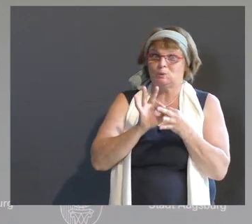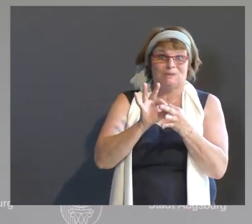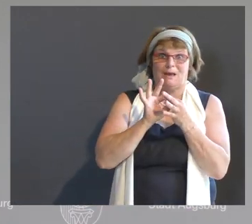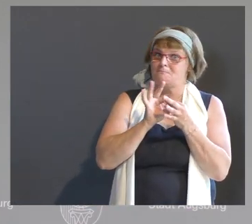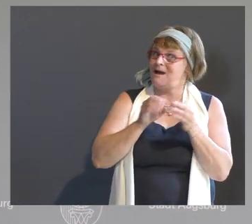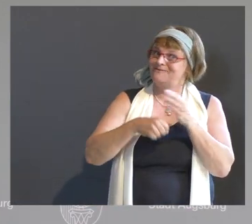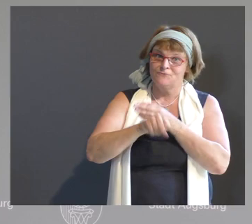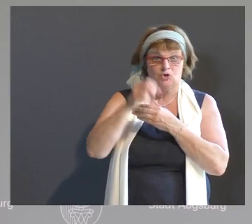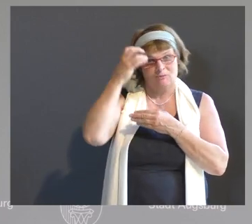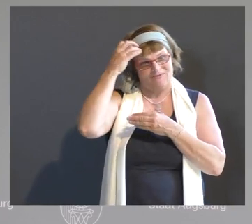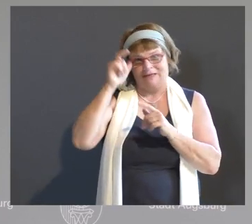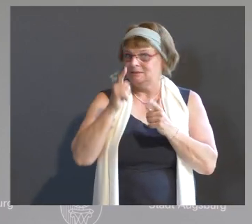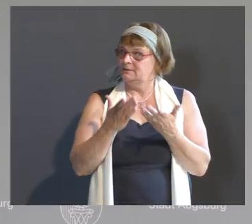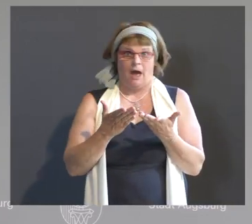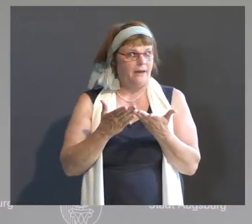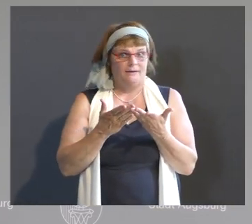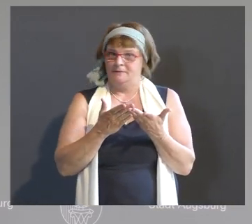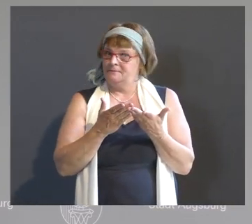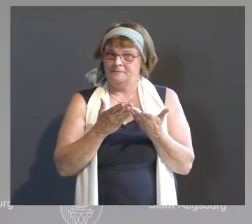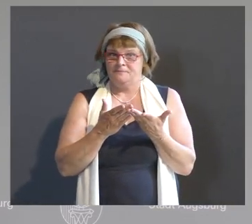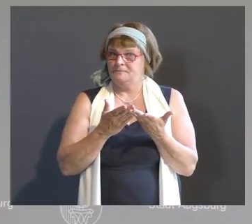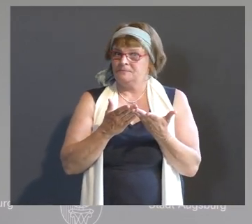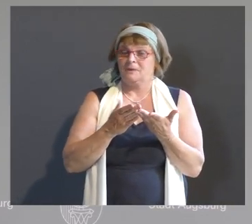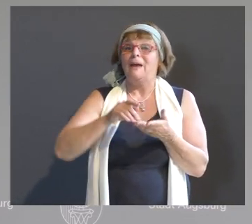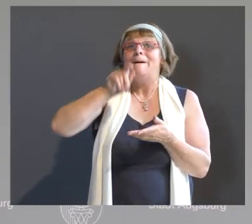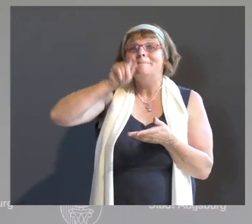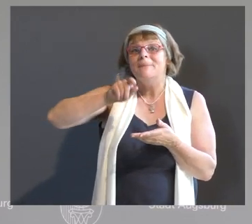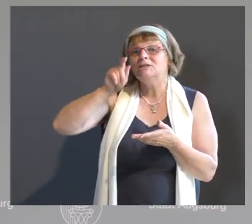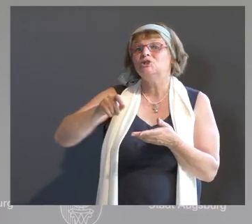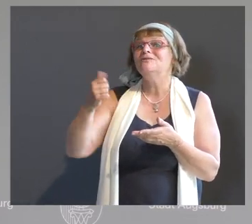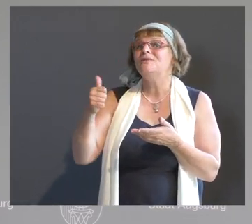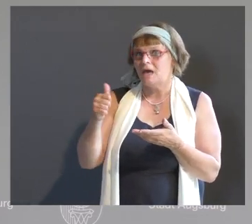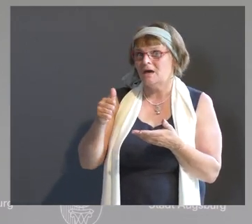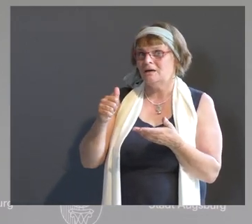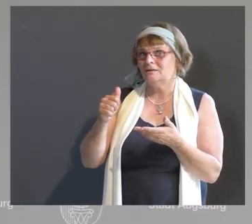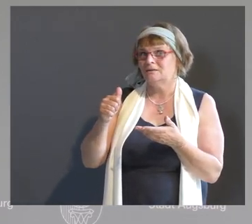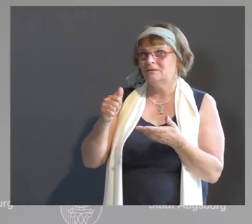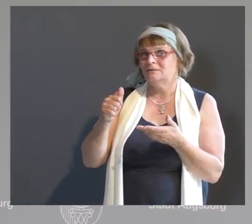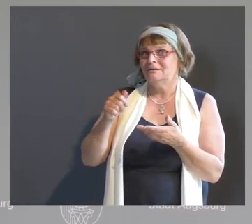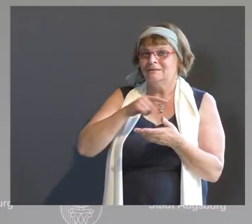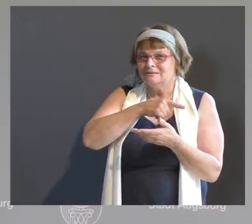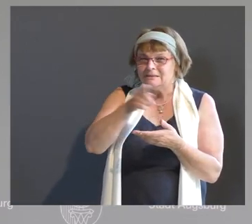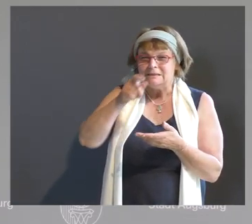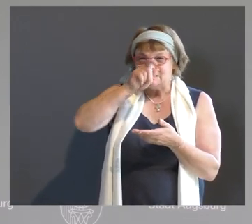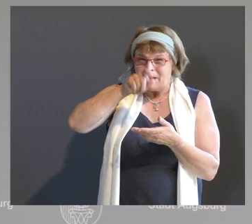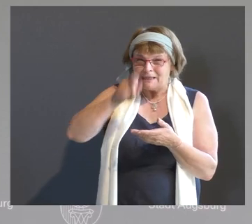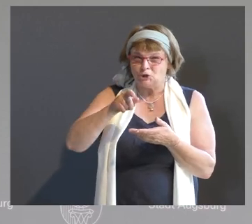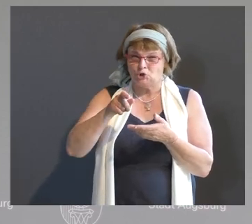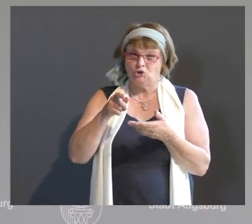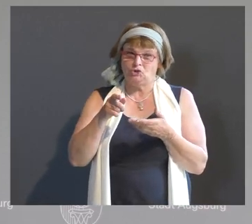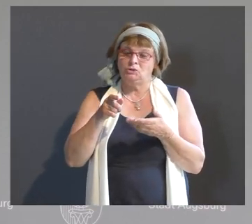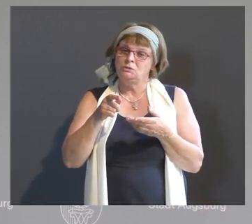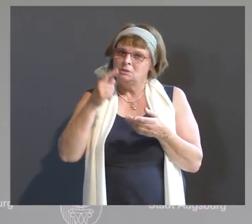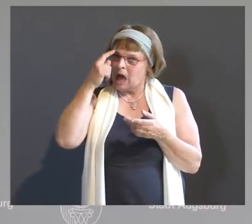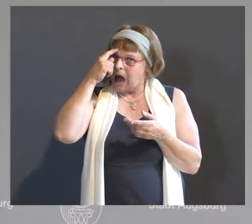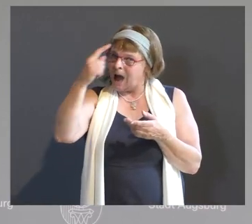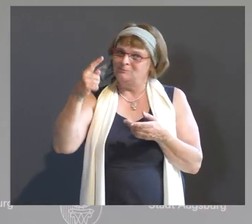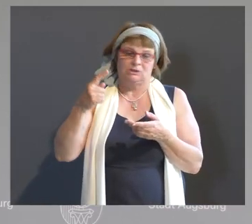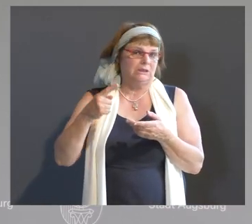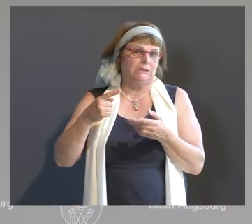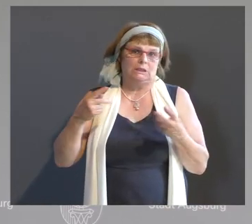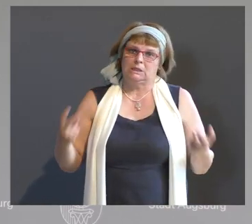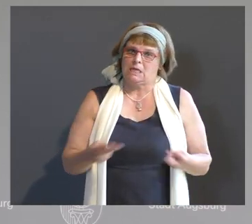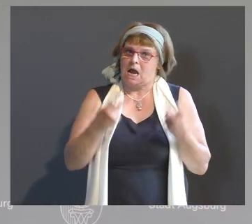um Fußballfans, sondern um Menschen, deren ausschließliches Ziel die Provokation und die Ausübung von Gewalt an diesem Abend